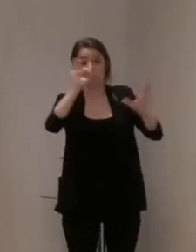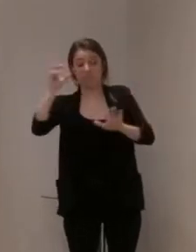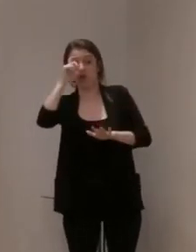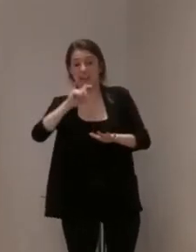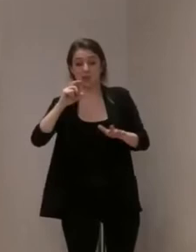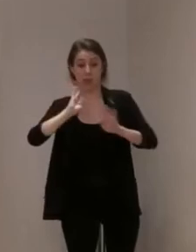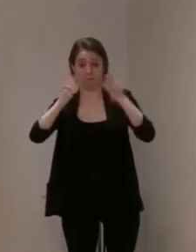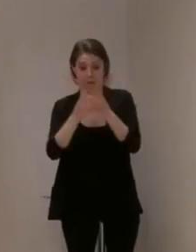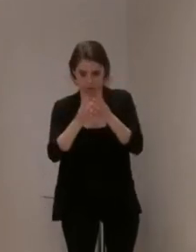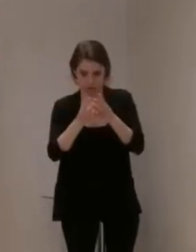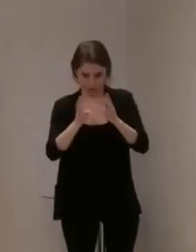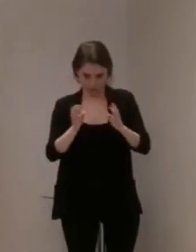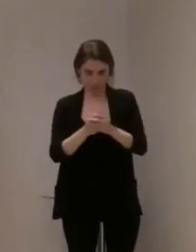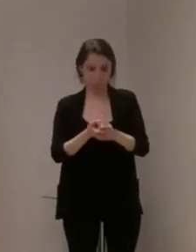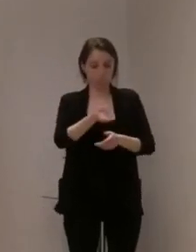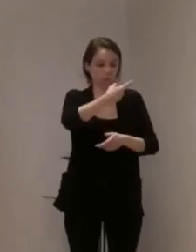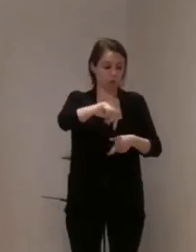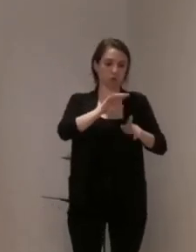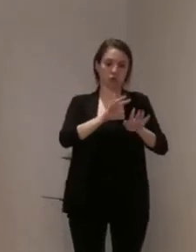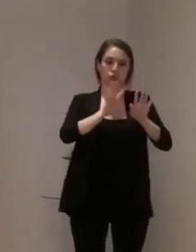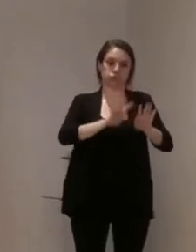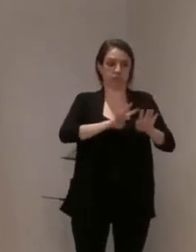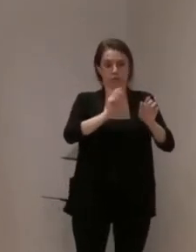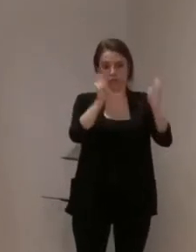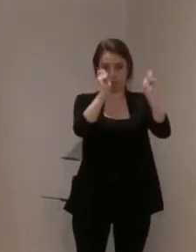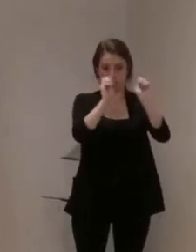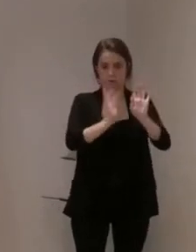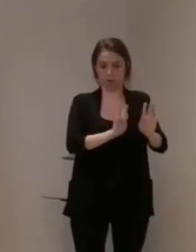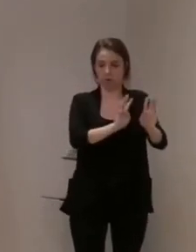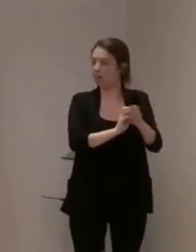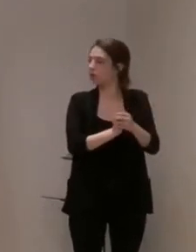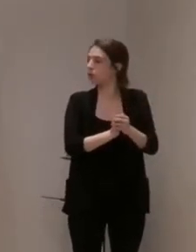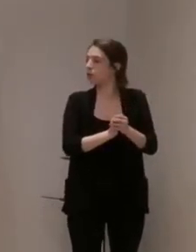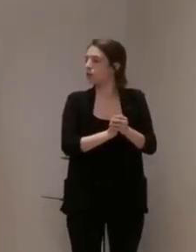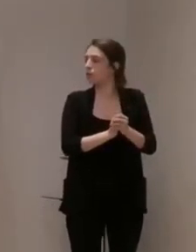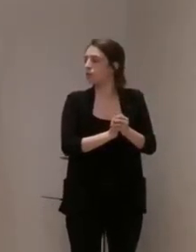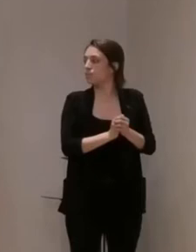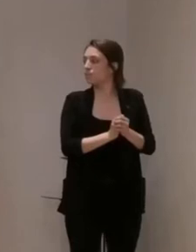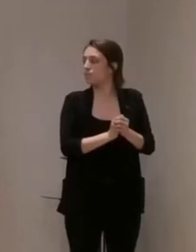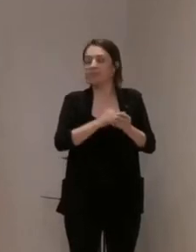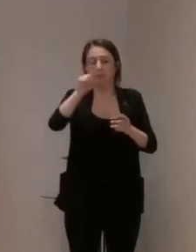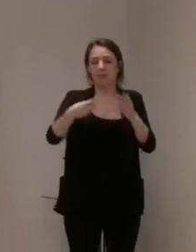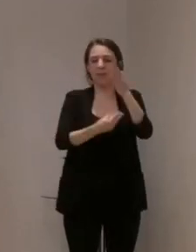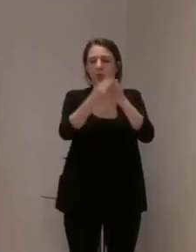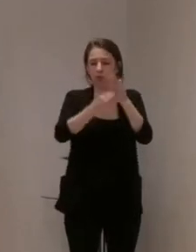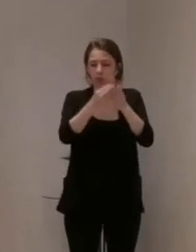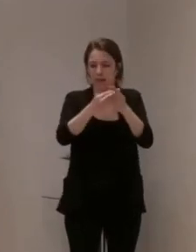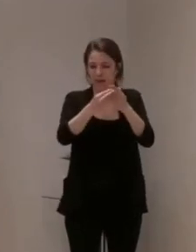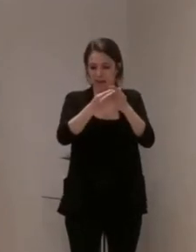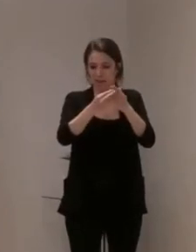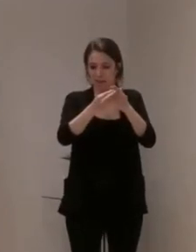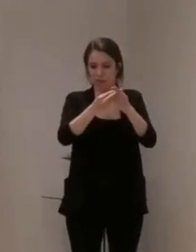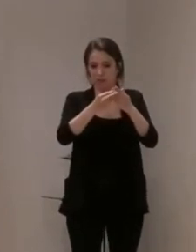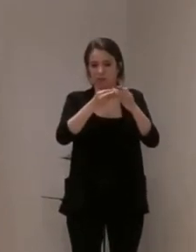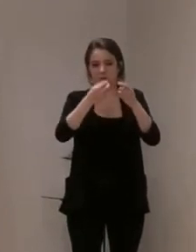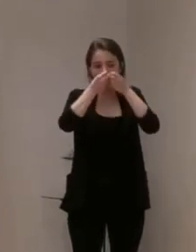Arrel de totes les mobilitzacions que van haver-hi, la tancada d'intel·lectuals a Montserrat i el ressò internacional, les penes de